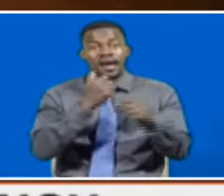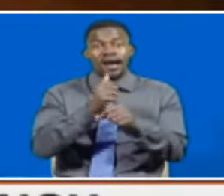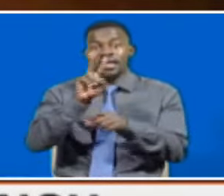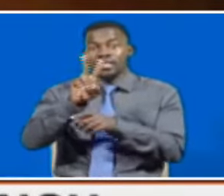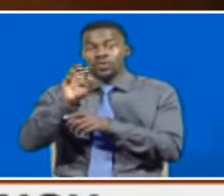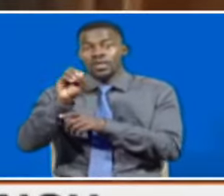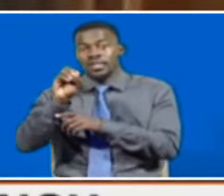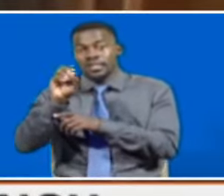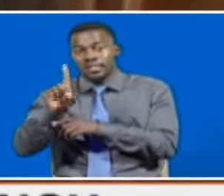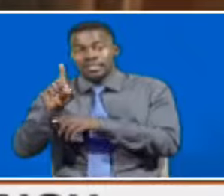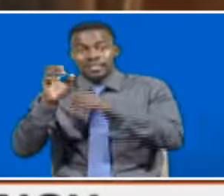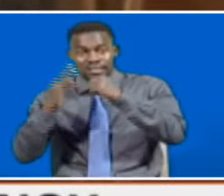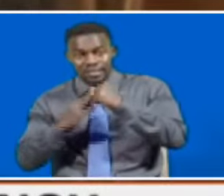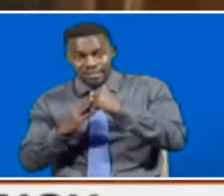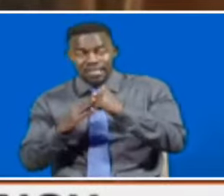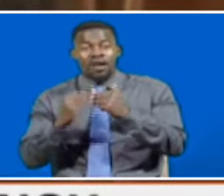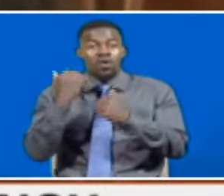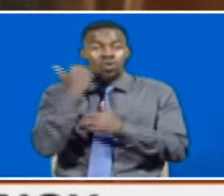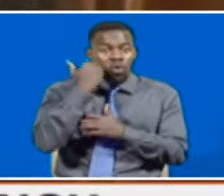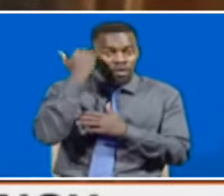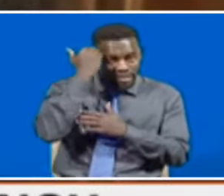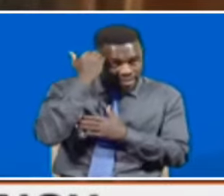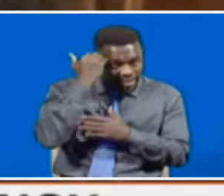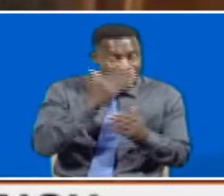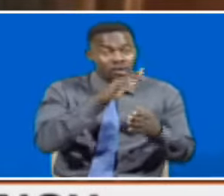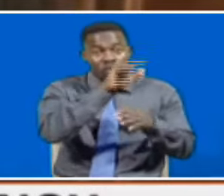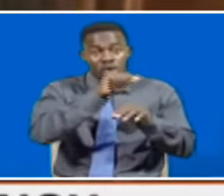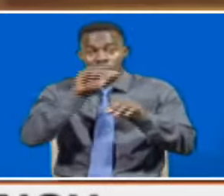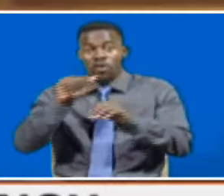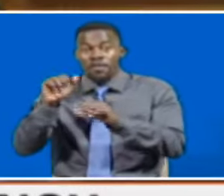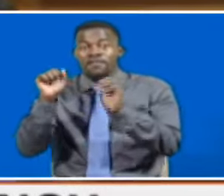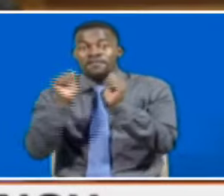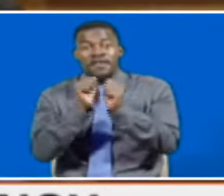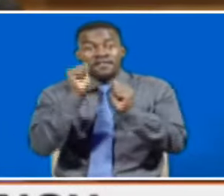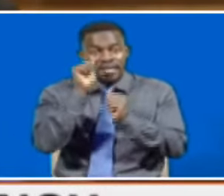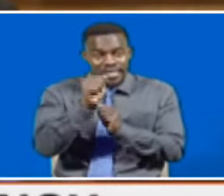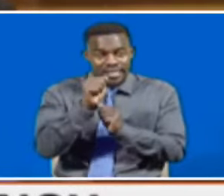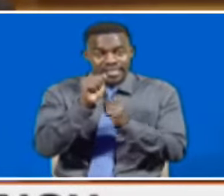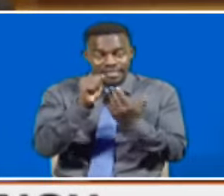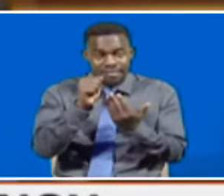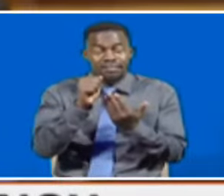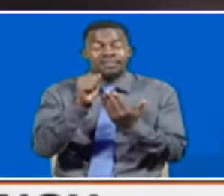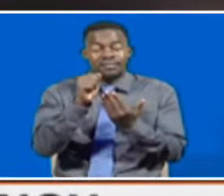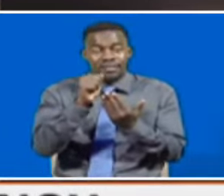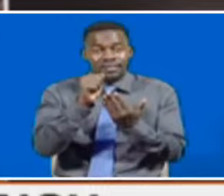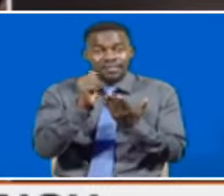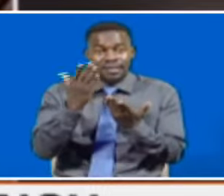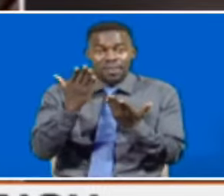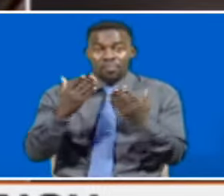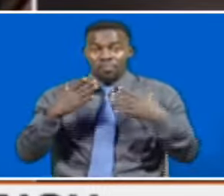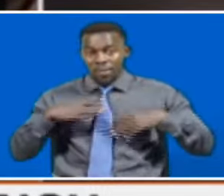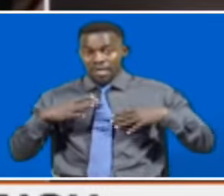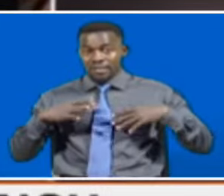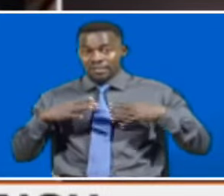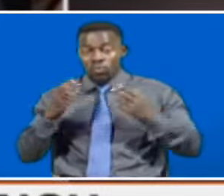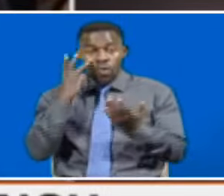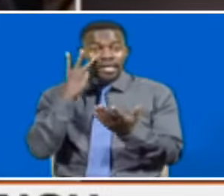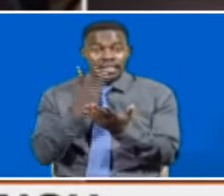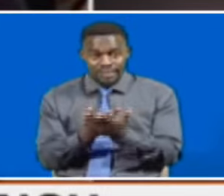upande wa mashtaka umeita mashahidi 35. Mwili wa Monica Kimani ulipatikana ukiwa umekatwa